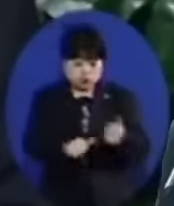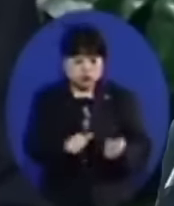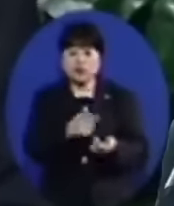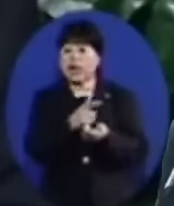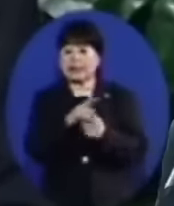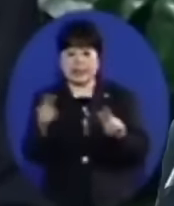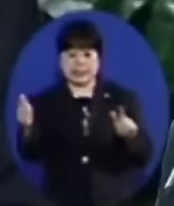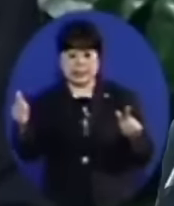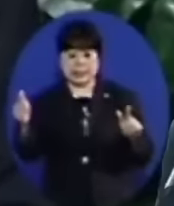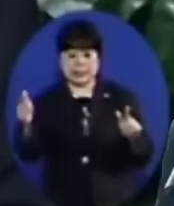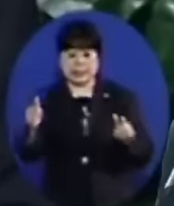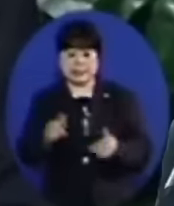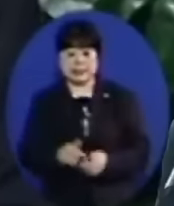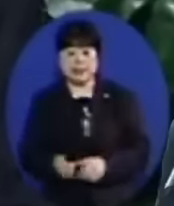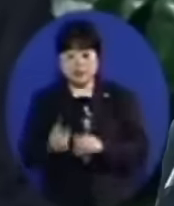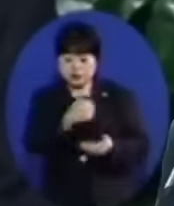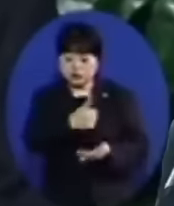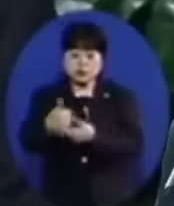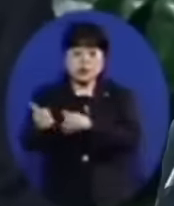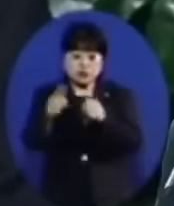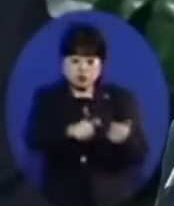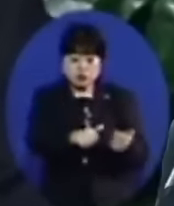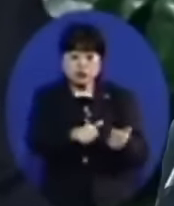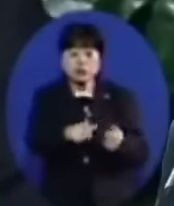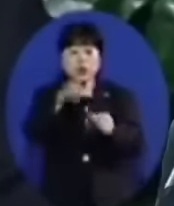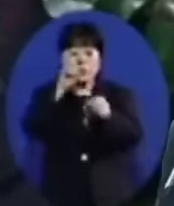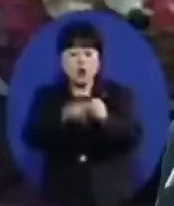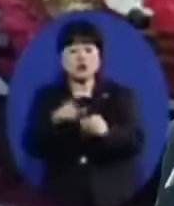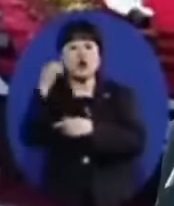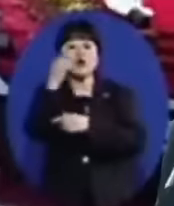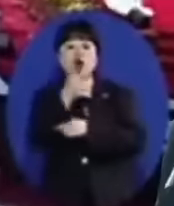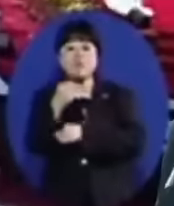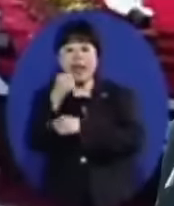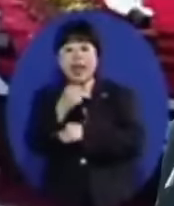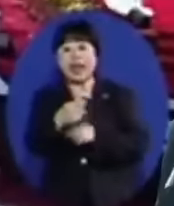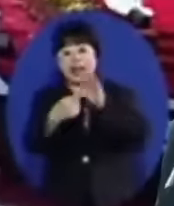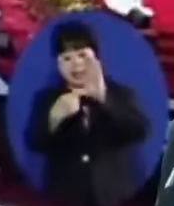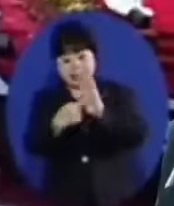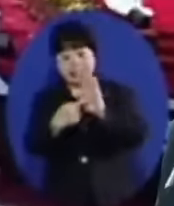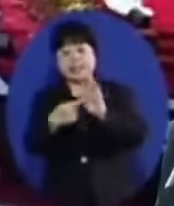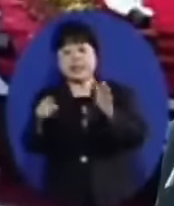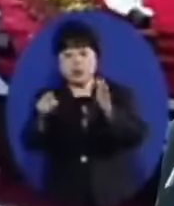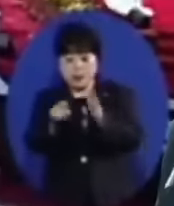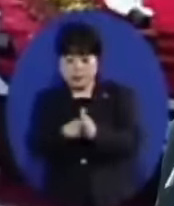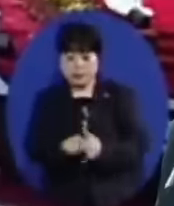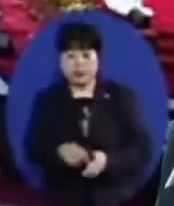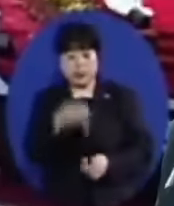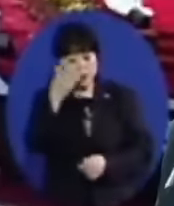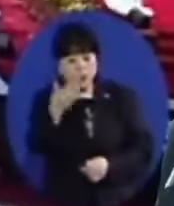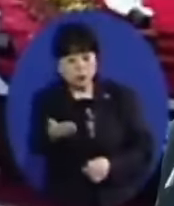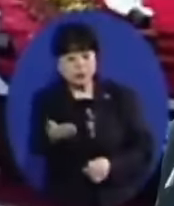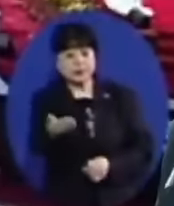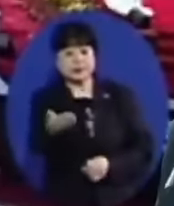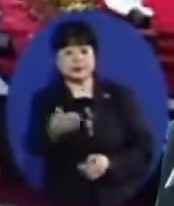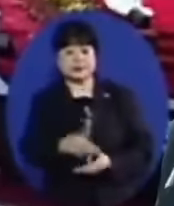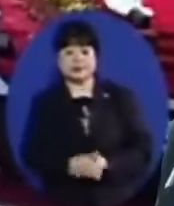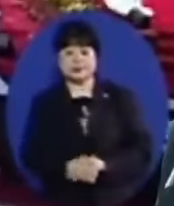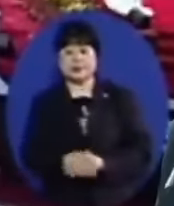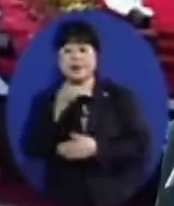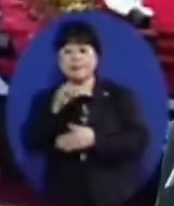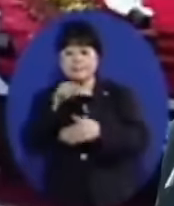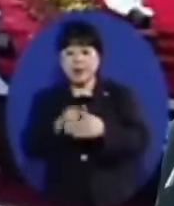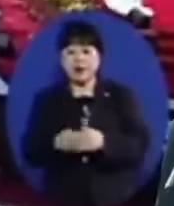아니니까 주님이 죽으신 열매가 나타나기 위해서는 여러분이